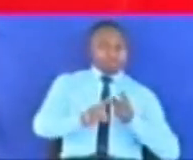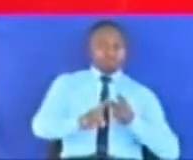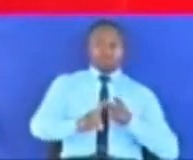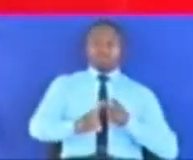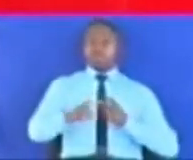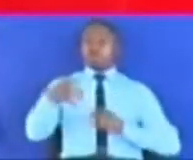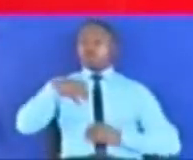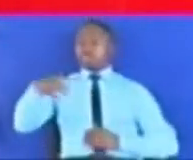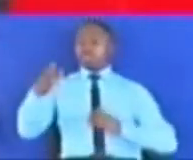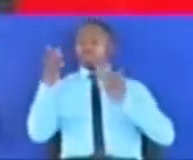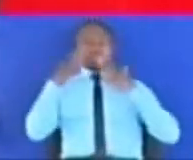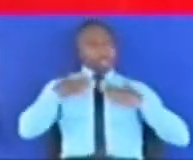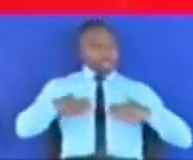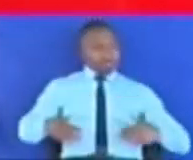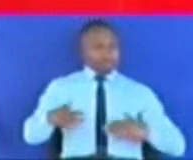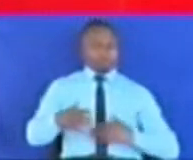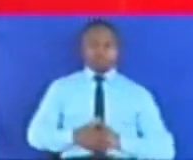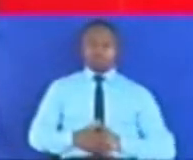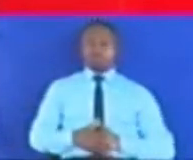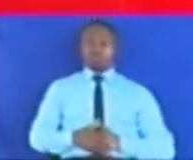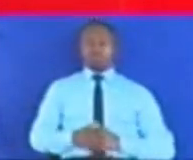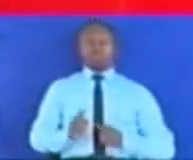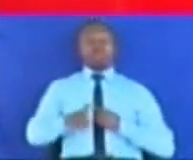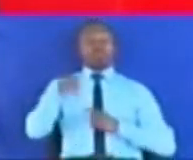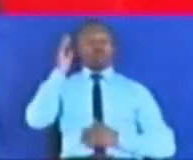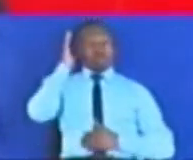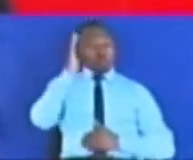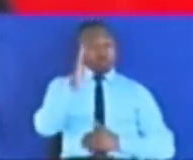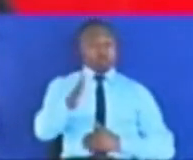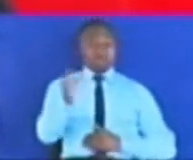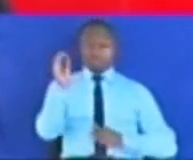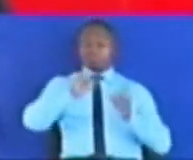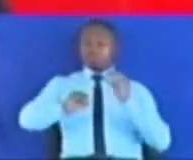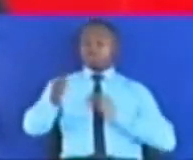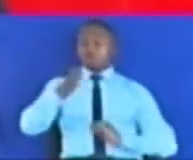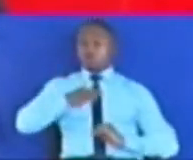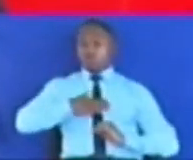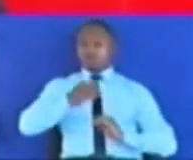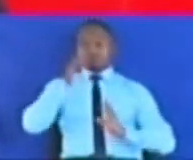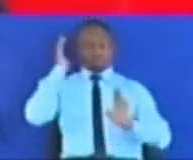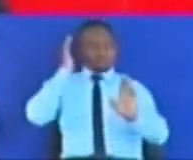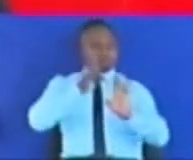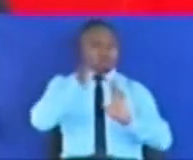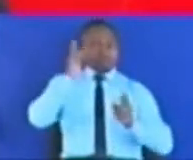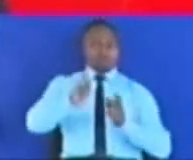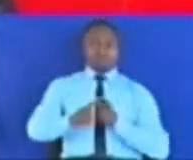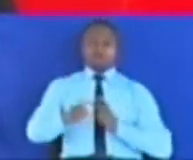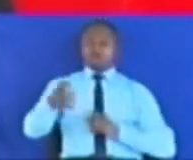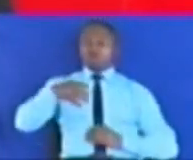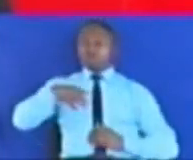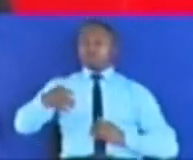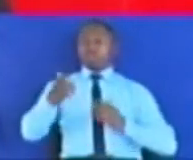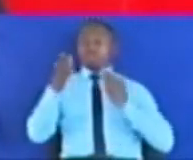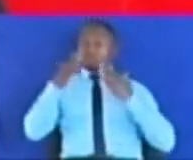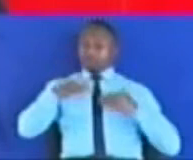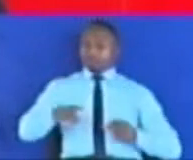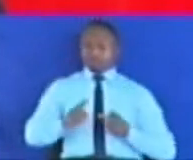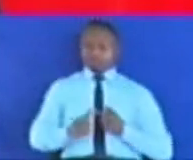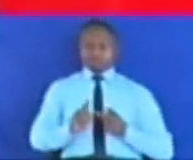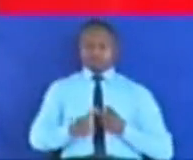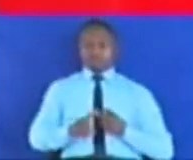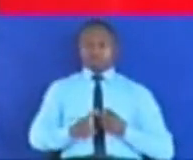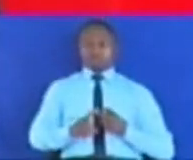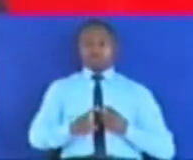kwenye Wizara ya Afya. Moja kwa moja mchango wangu ni uelekeze kwenye universal health coverage, kwa maana